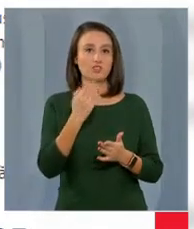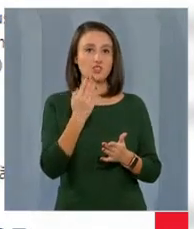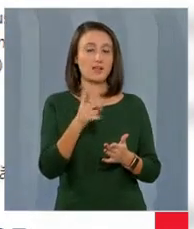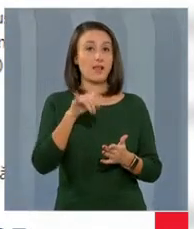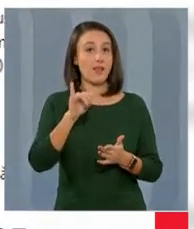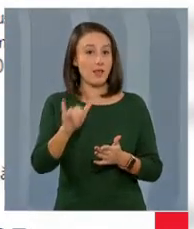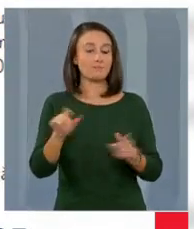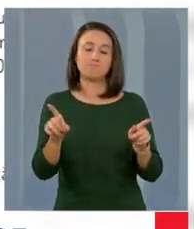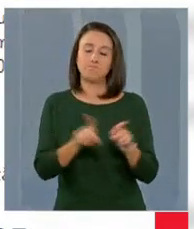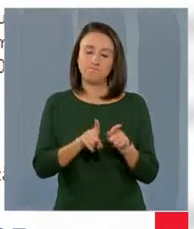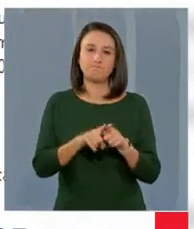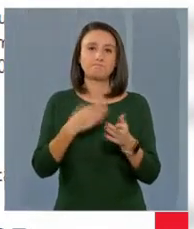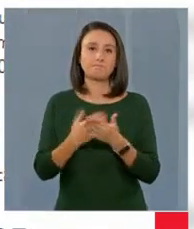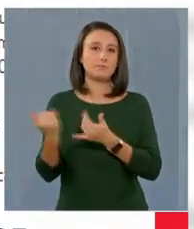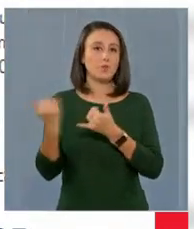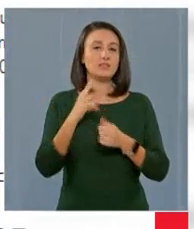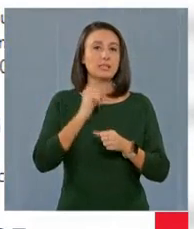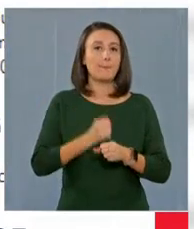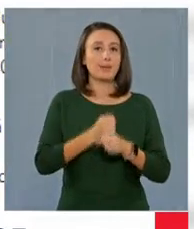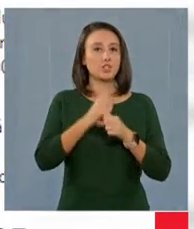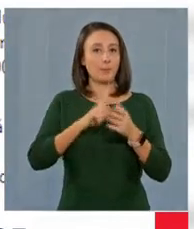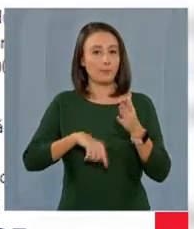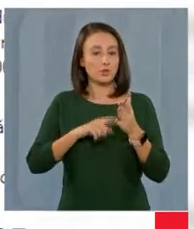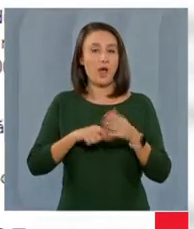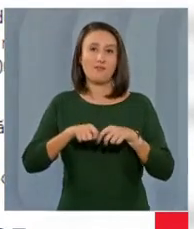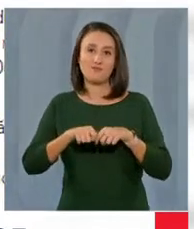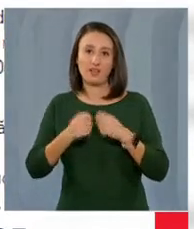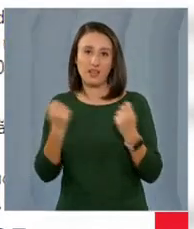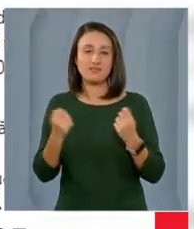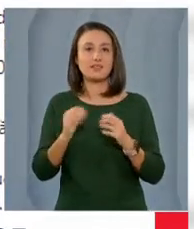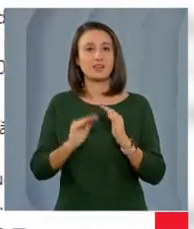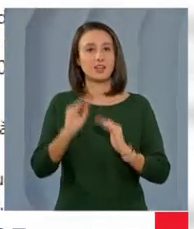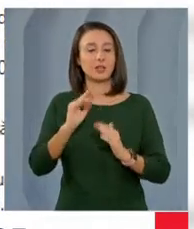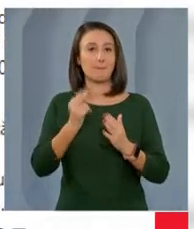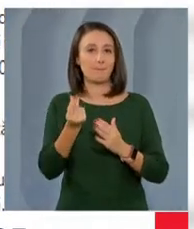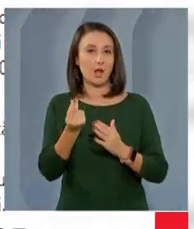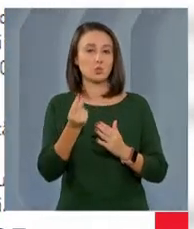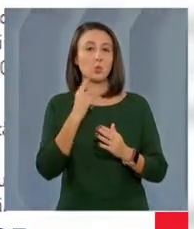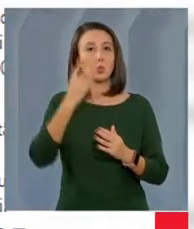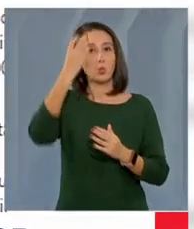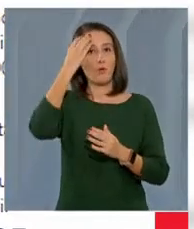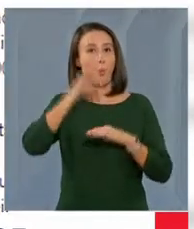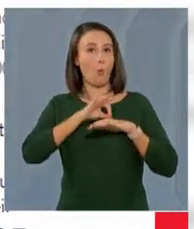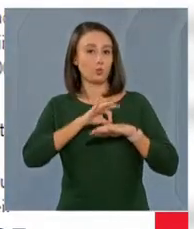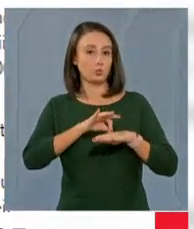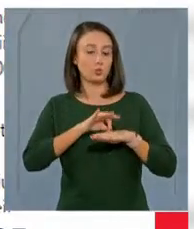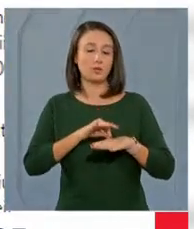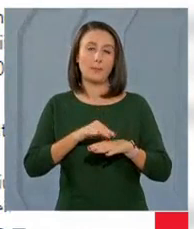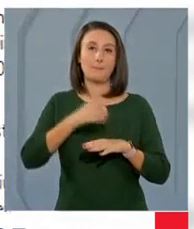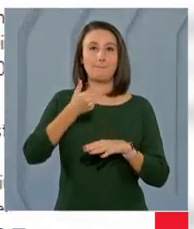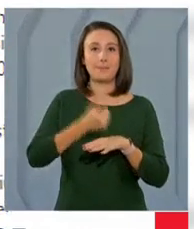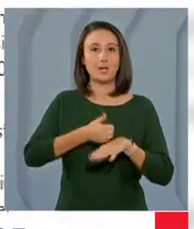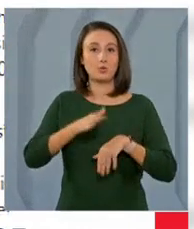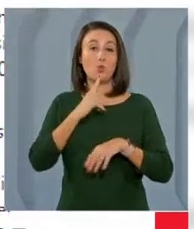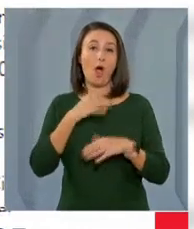lei. Totodată, pentru a veni în sprijinul pensionarilor afectați de creșterile de prețuri, guvernul condus de premierul liberal Nicolae